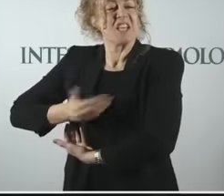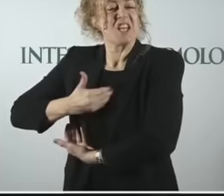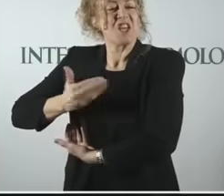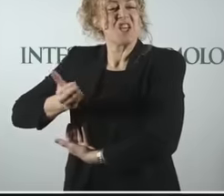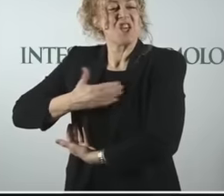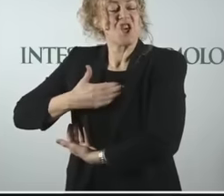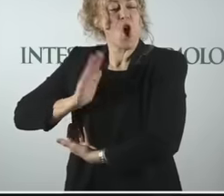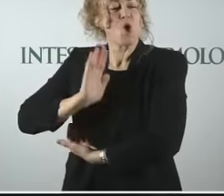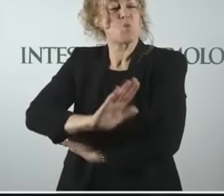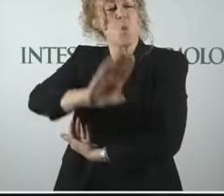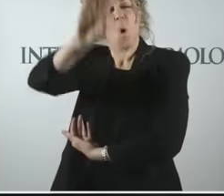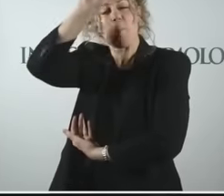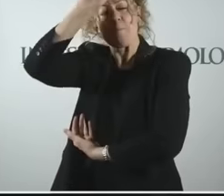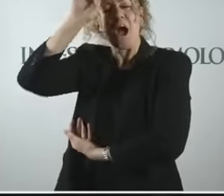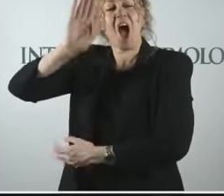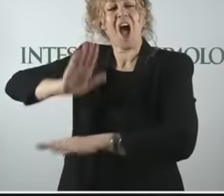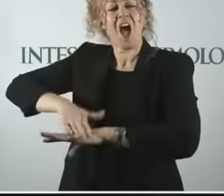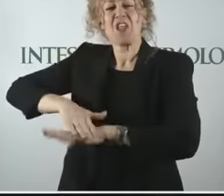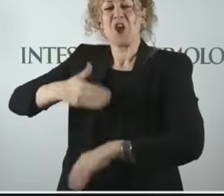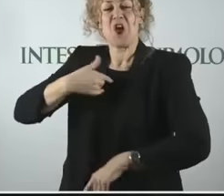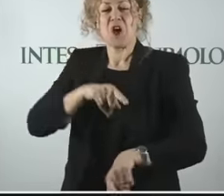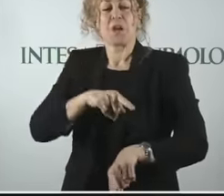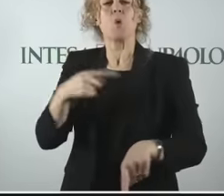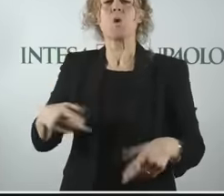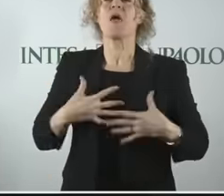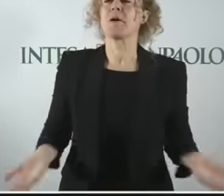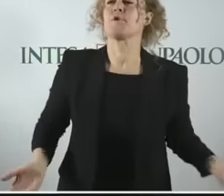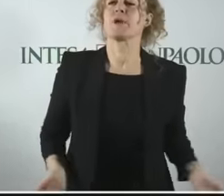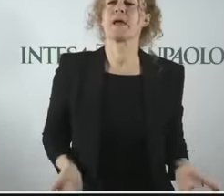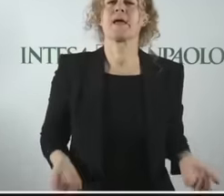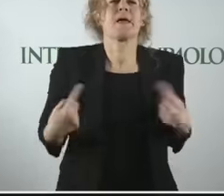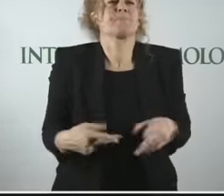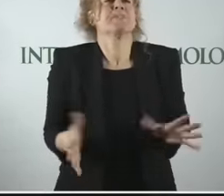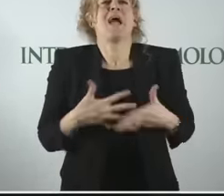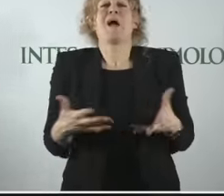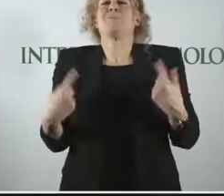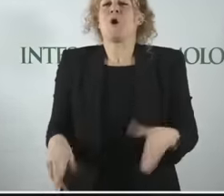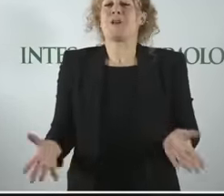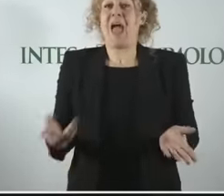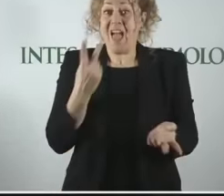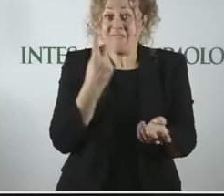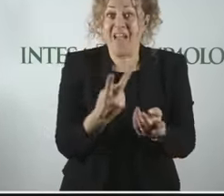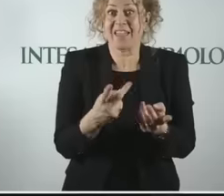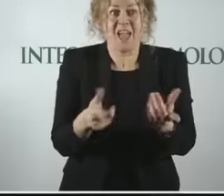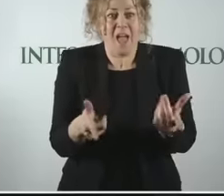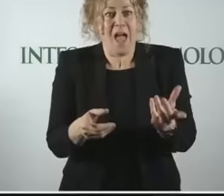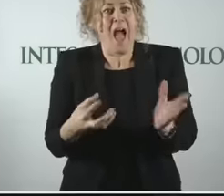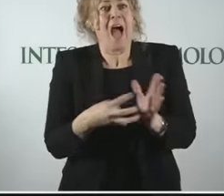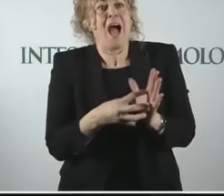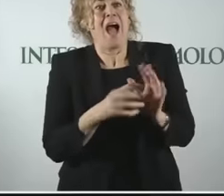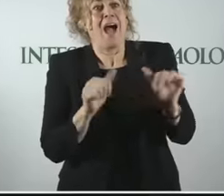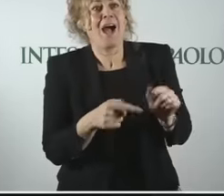sono il tuo padrone quello è l'amore Ed ecco che come vedete quindi non